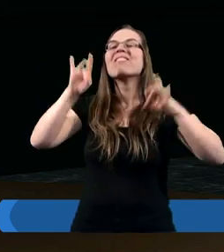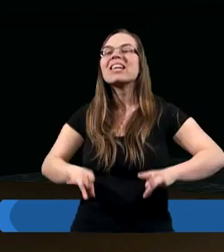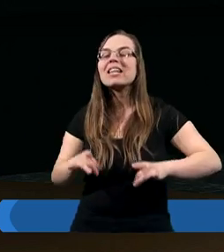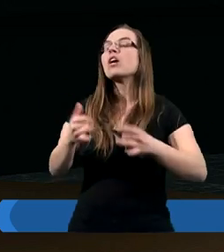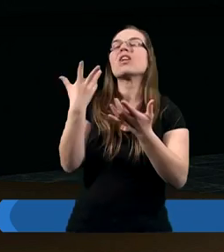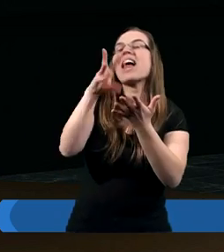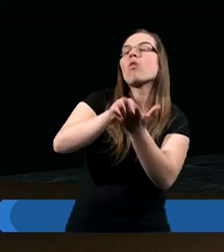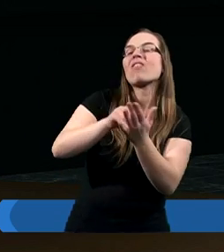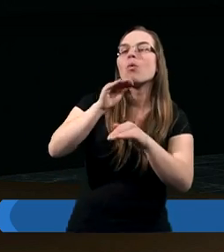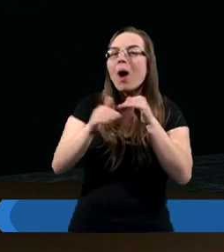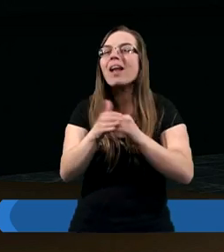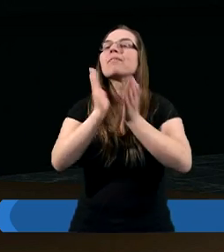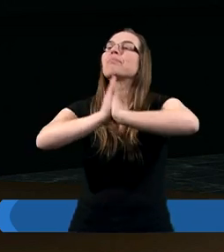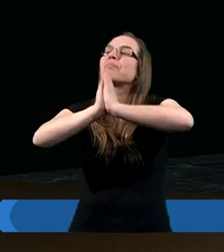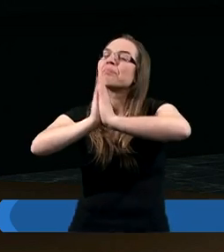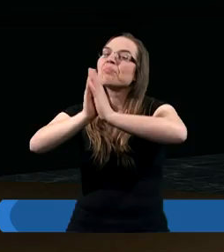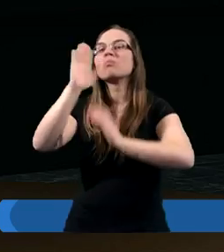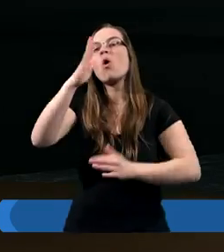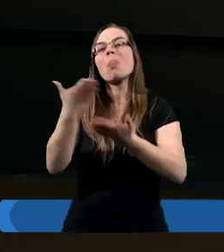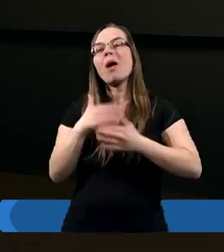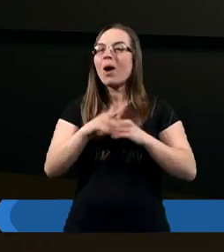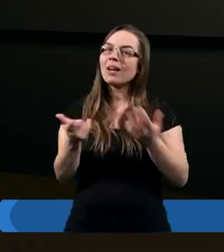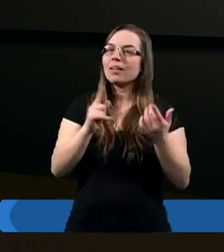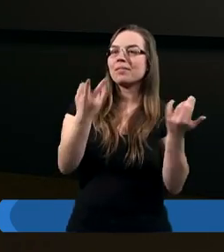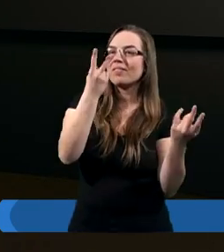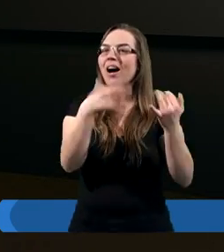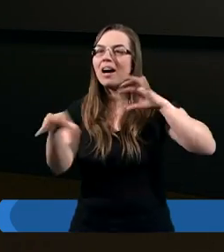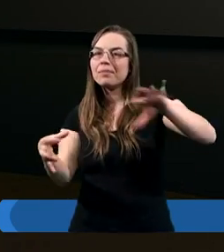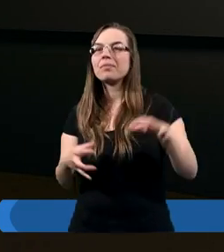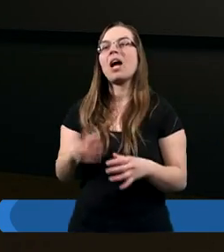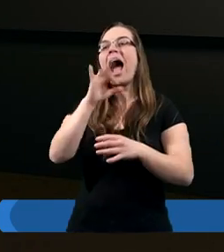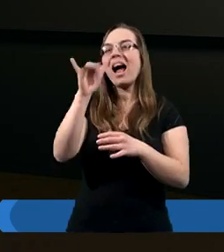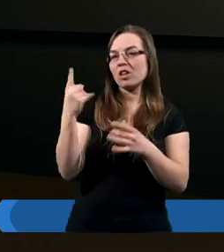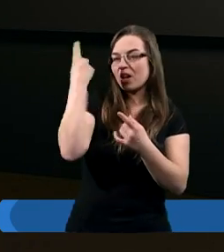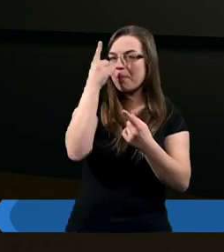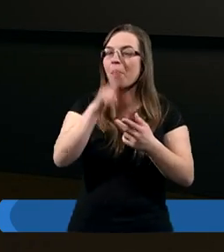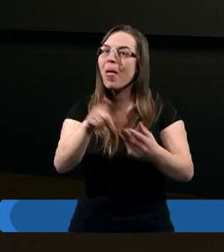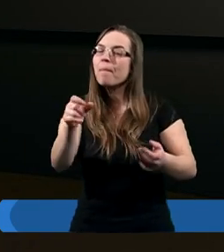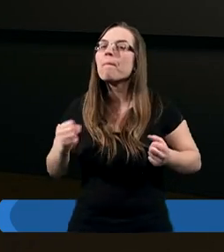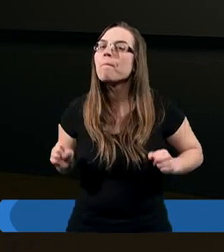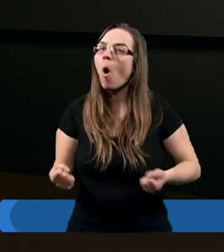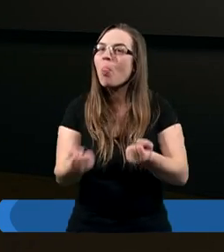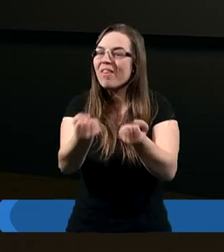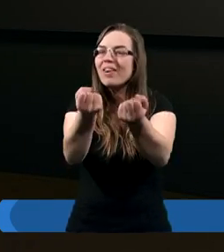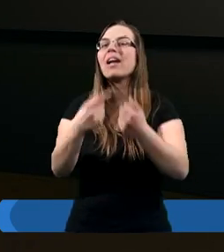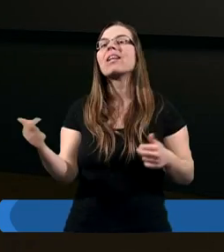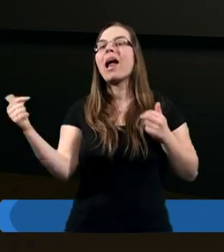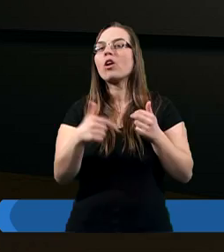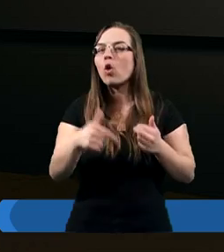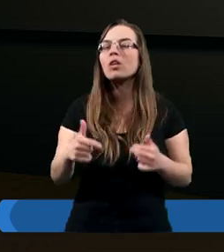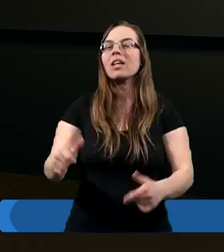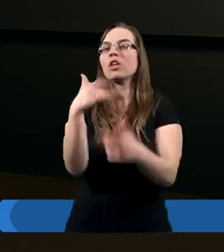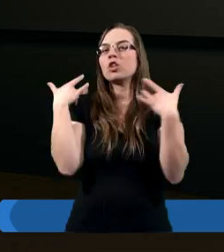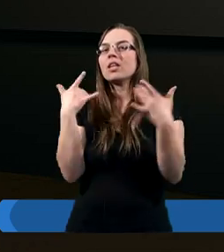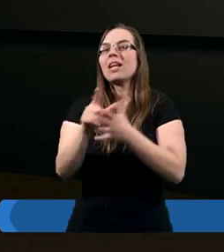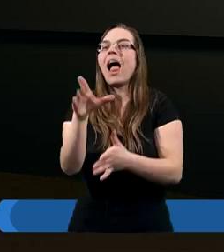doświadczyli jeszcze tej łaski, którą Bóg chce obdarzyć każdego człowieka. Zwróciłeś uwagę, Andrzeju, na motywacje dotyczące